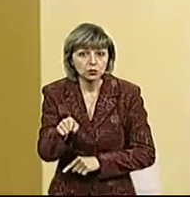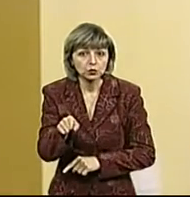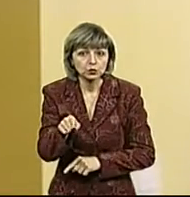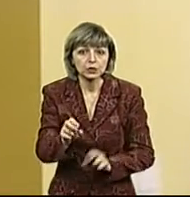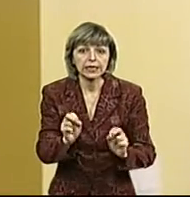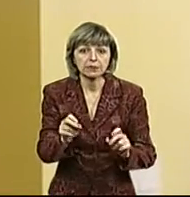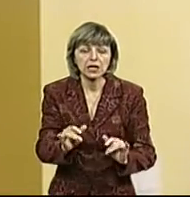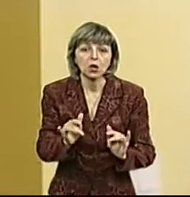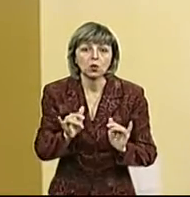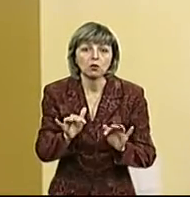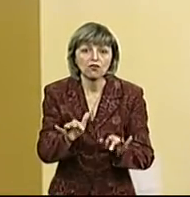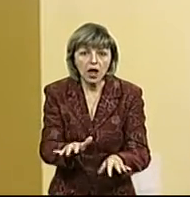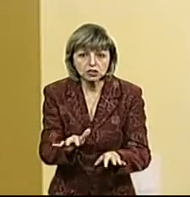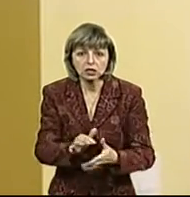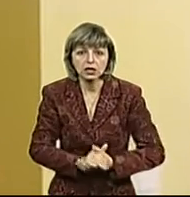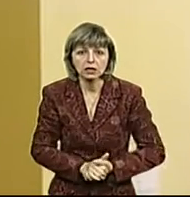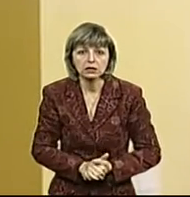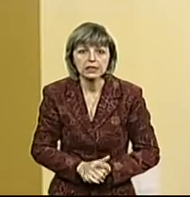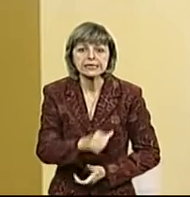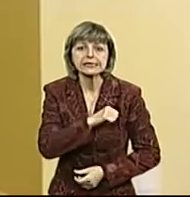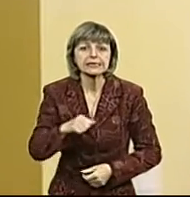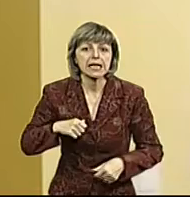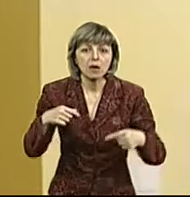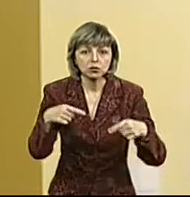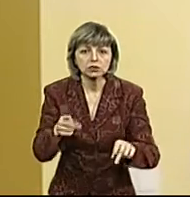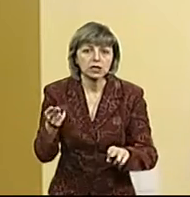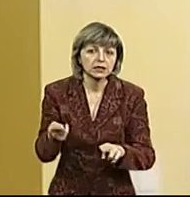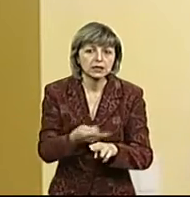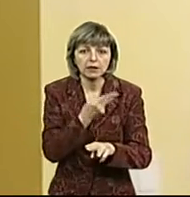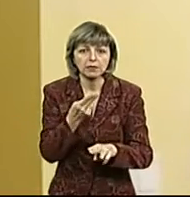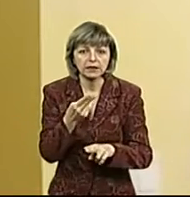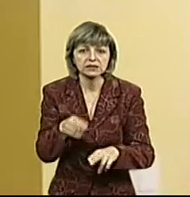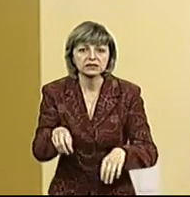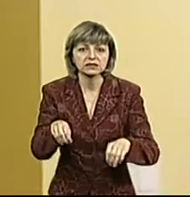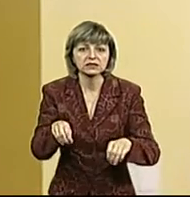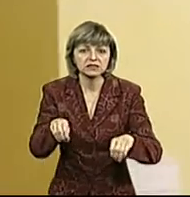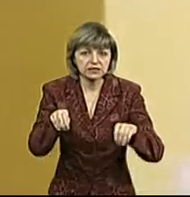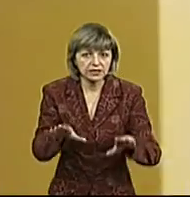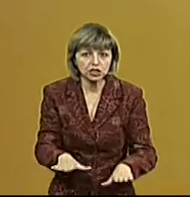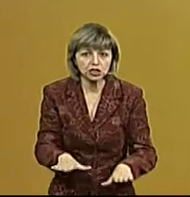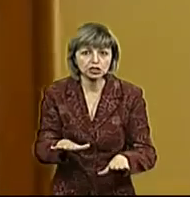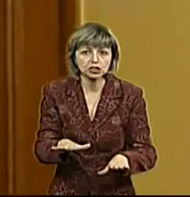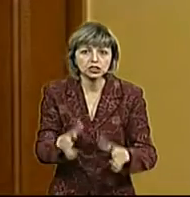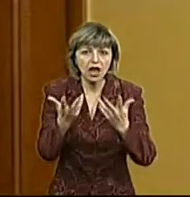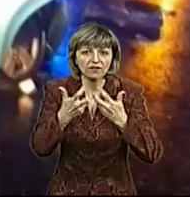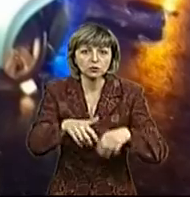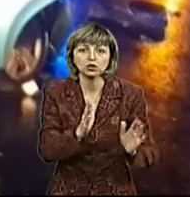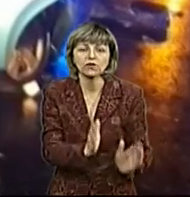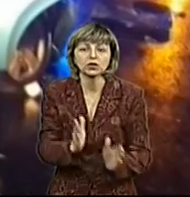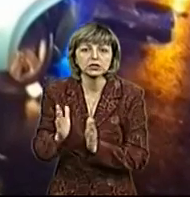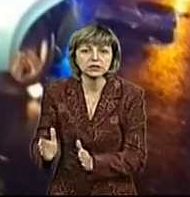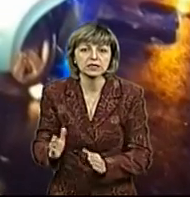розподілив дане кримінальне провадження самостійно, без відповідно винесеного на той момент рішення автоматизованої